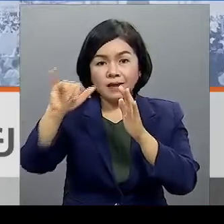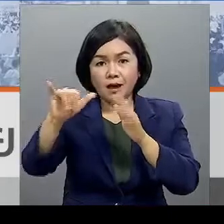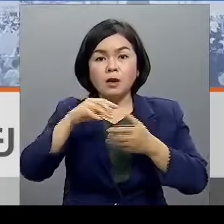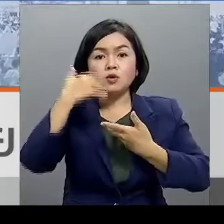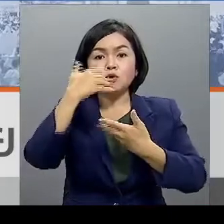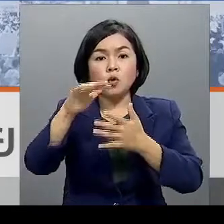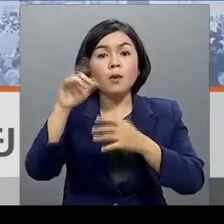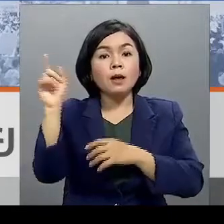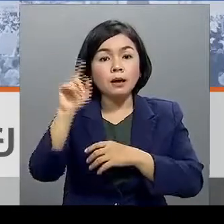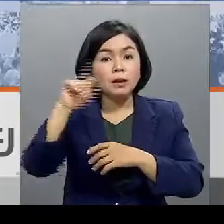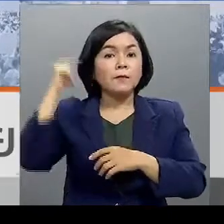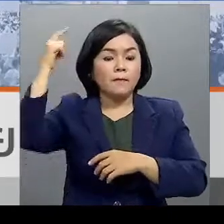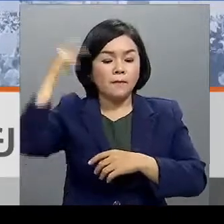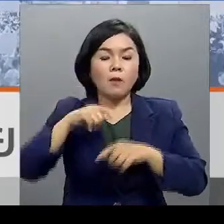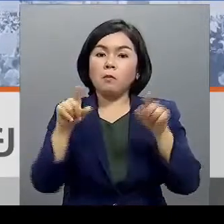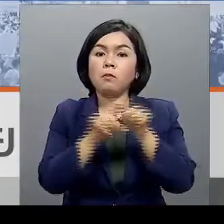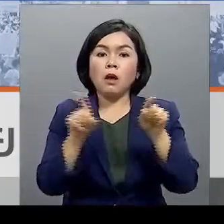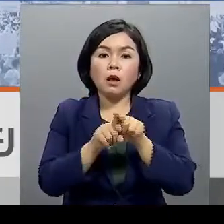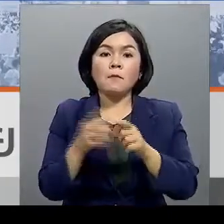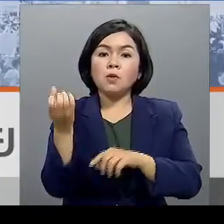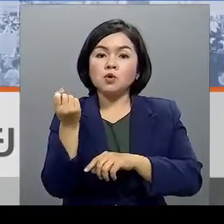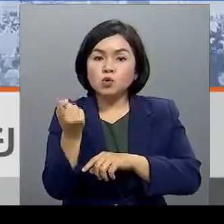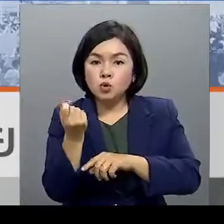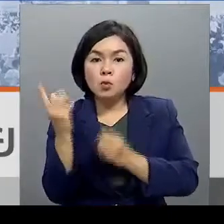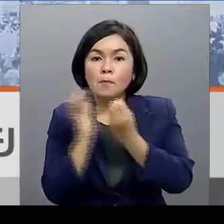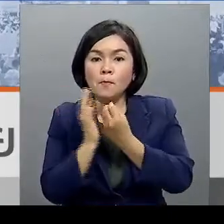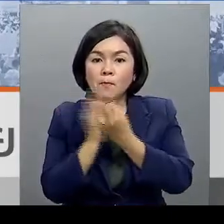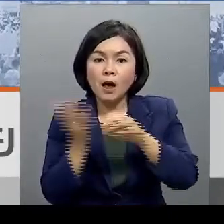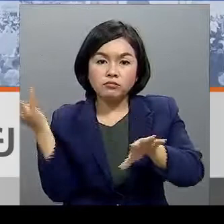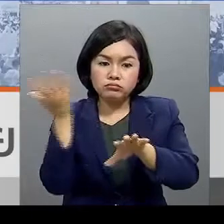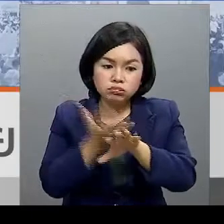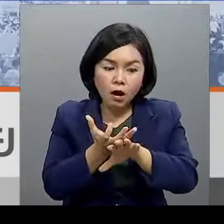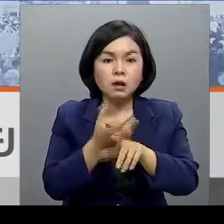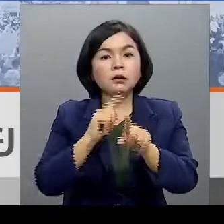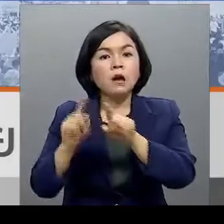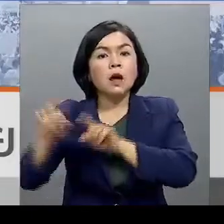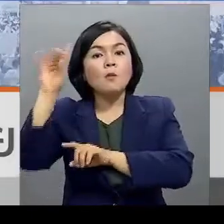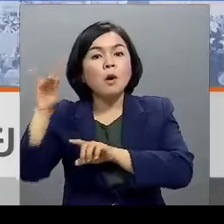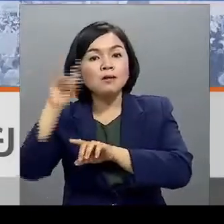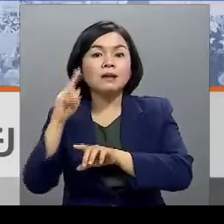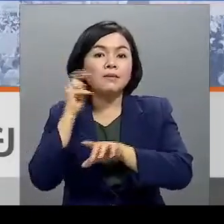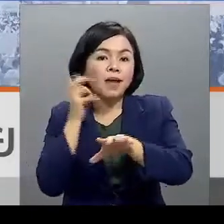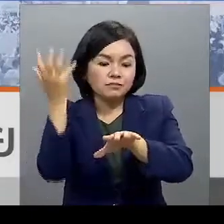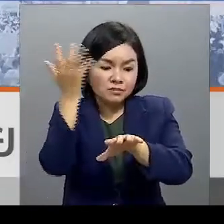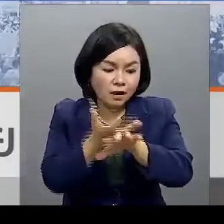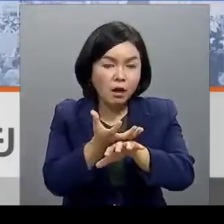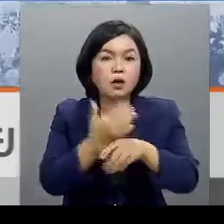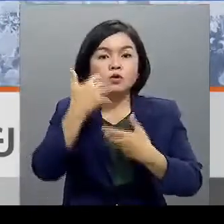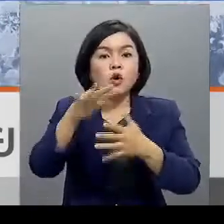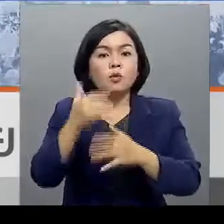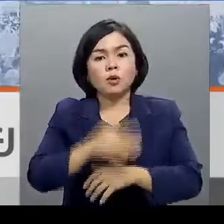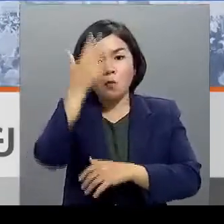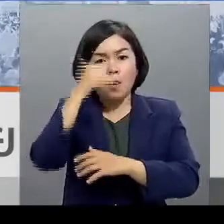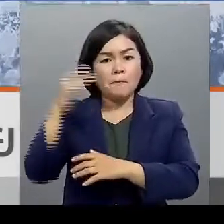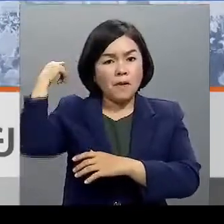ไปถึงรถยนต์ขนส่งสินค้าประเภทผักสดอาหารแช่แข็งและสิ่งของอุปโภคบริโภคหลังจากที่ทางการเงินมาใช้กฎเหล็กในการบังคับให้